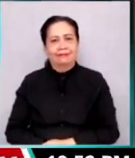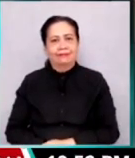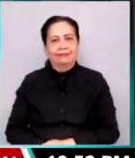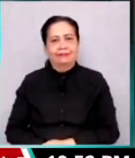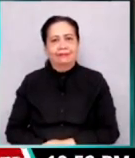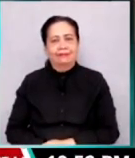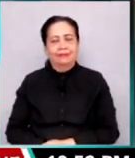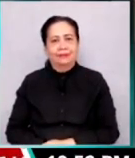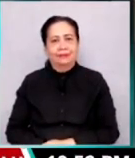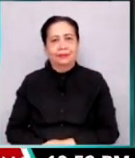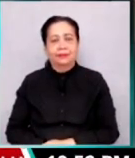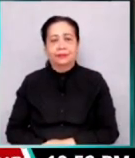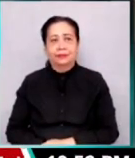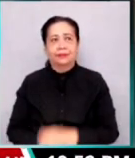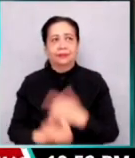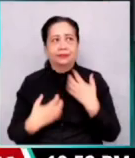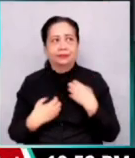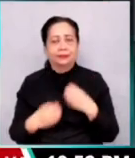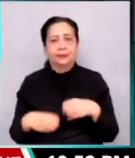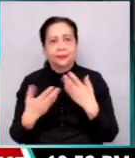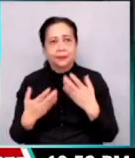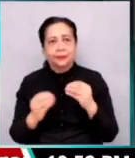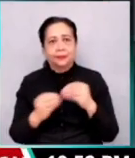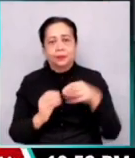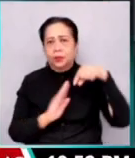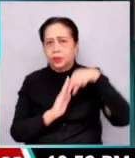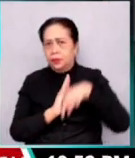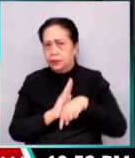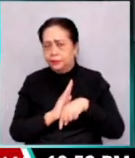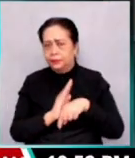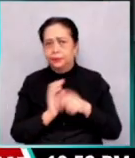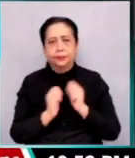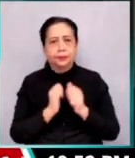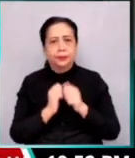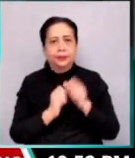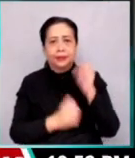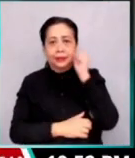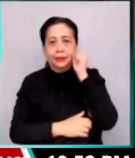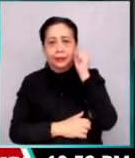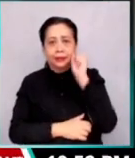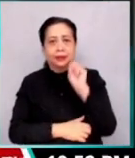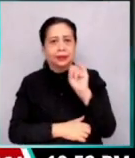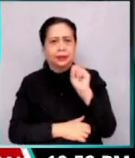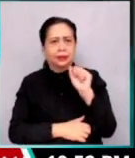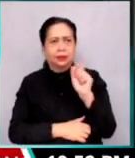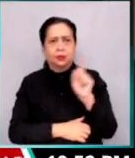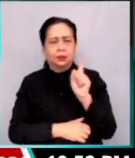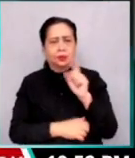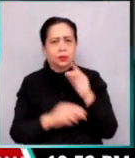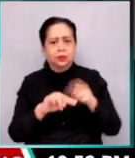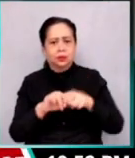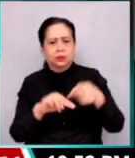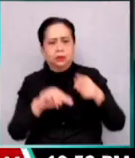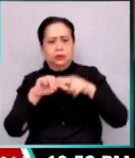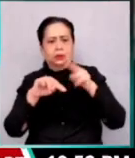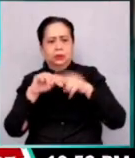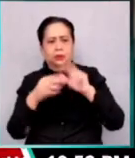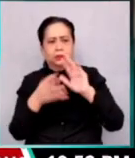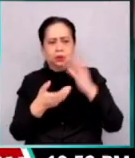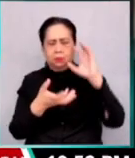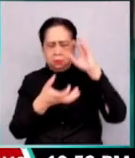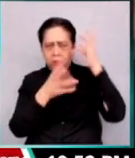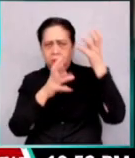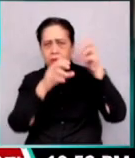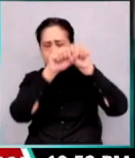Siyempre gusto ko rin mabigyan ng mas malalim na kahulugan si Sisa para sa kanila. Ano ba yung nagpatong-patong? Bakit ko siya umabot sa point na yun? Ang